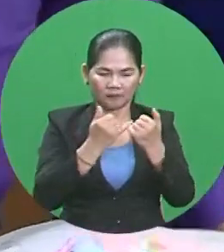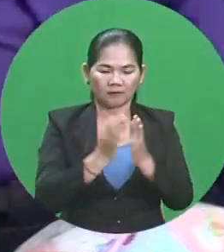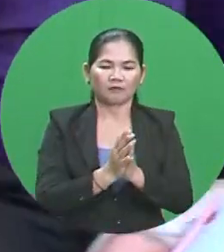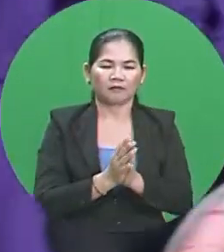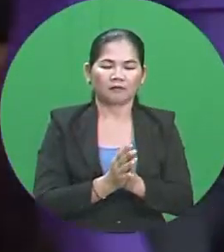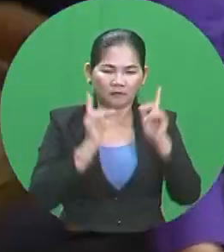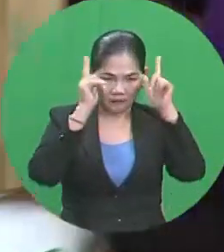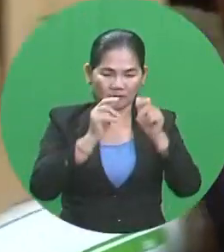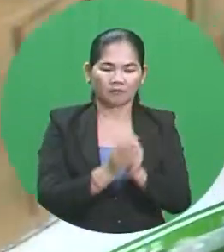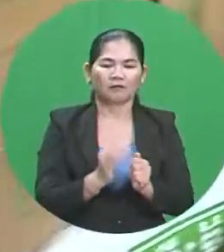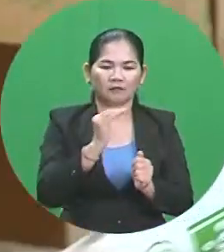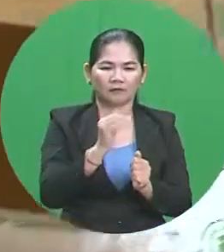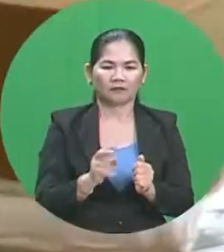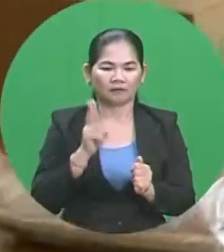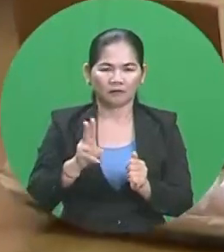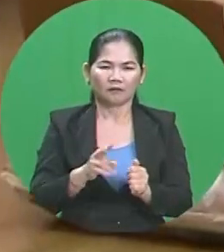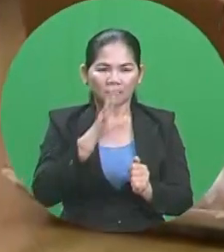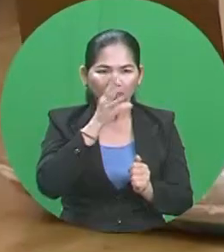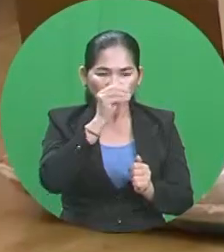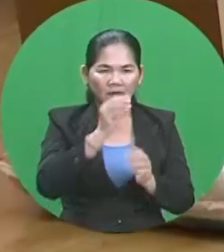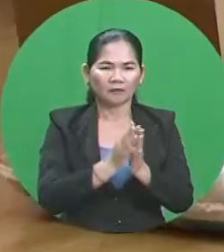នៅចំពោះមុខគ្រួសារកូន ឯកឧត្តម សេងទៀង